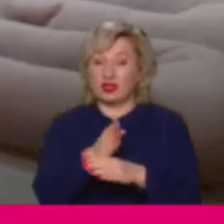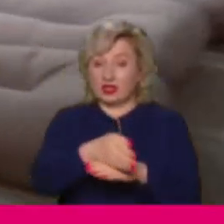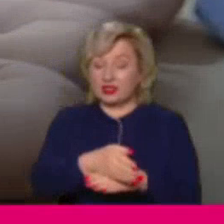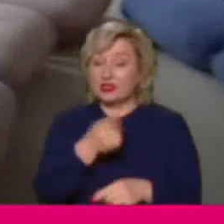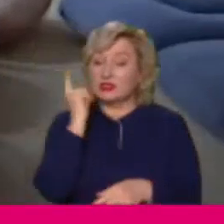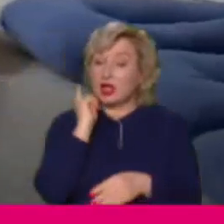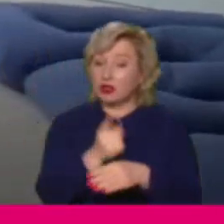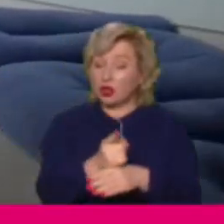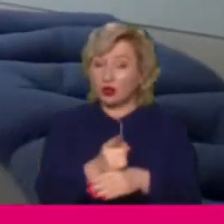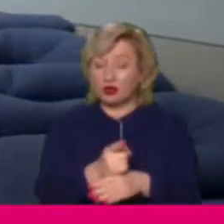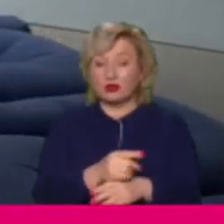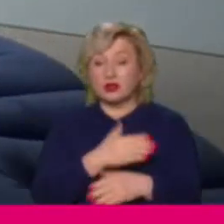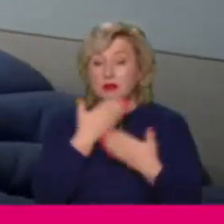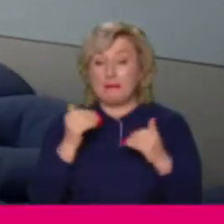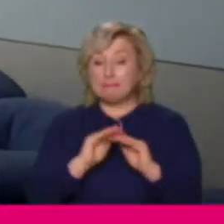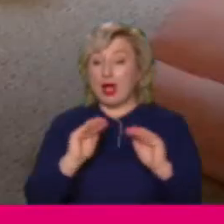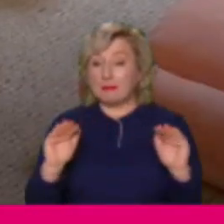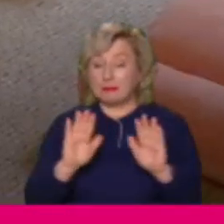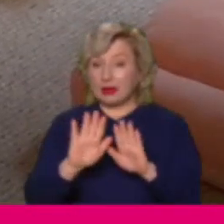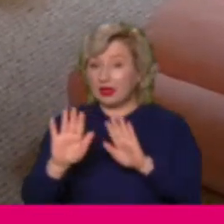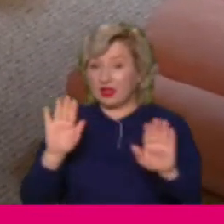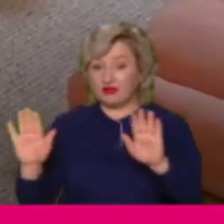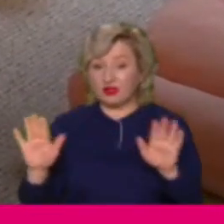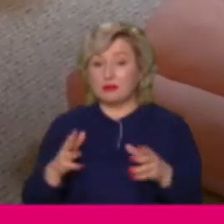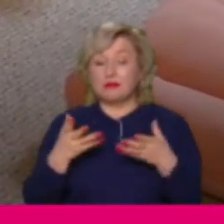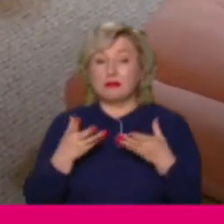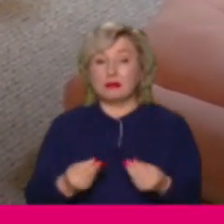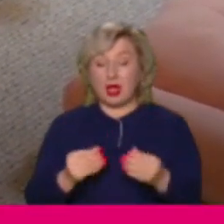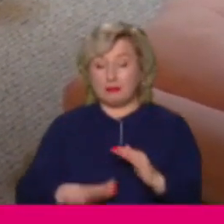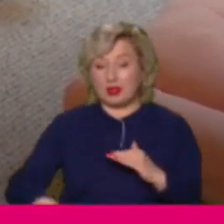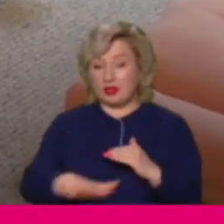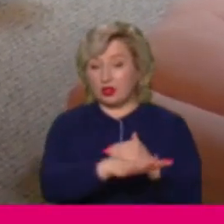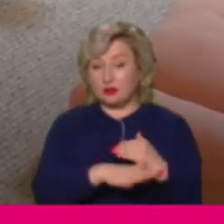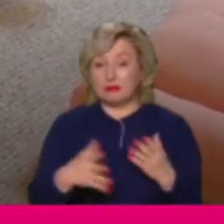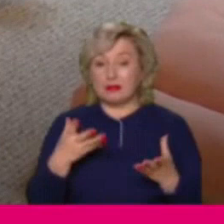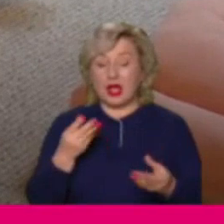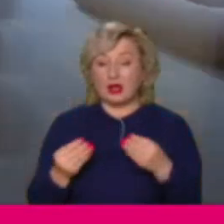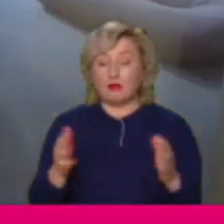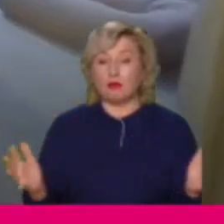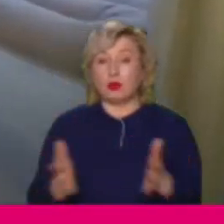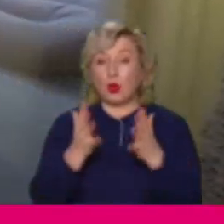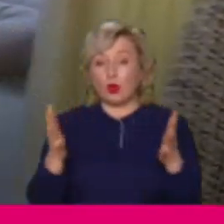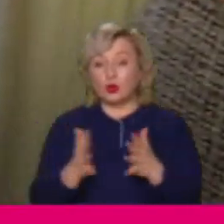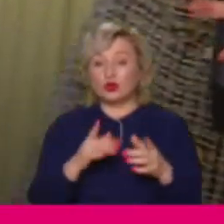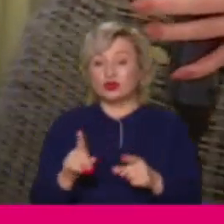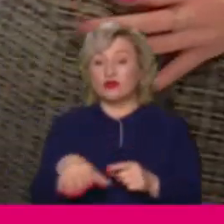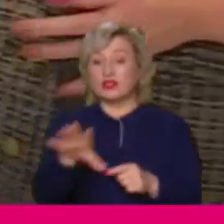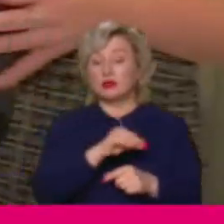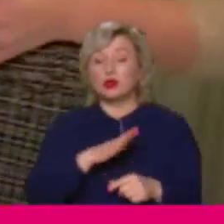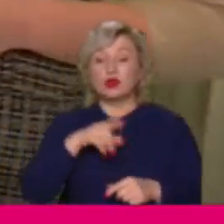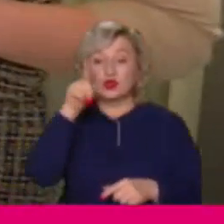там немає жодних меблів, все буде на м'якій підлозі, є ось м'які такі подушки, все, щоб їм було зручно